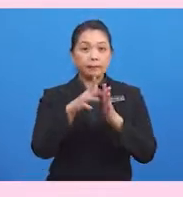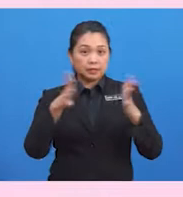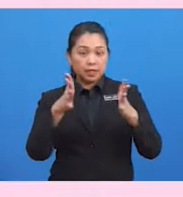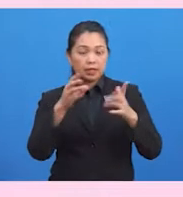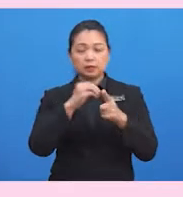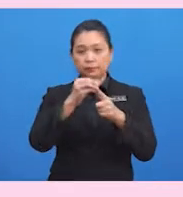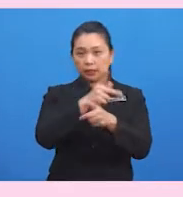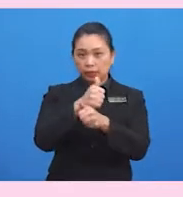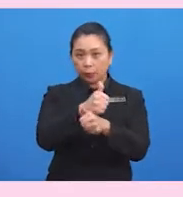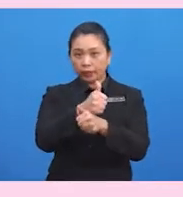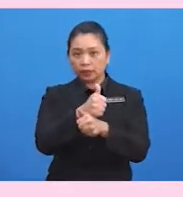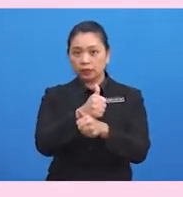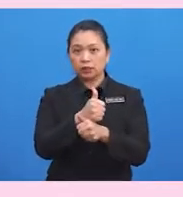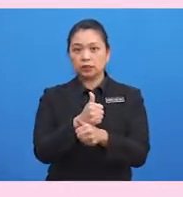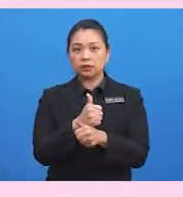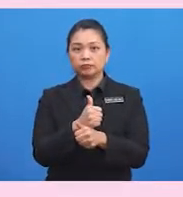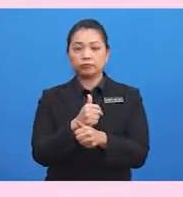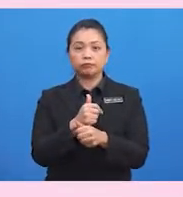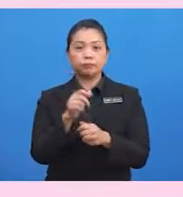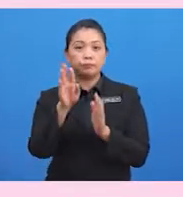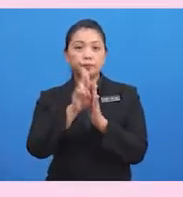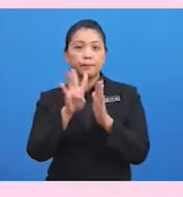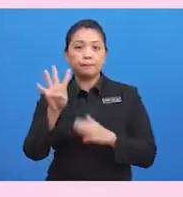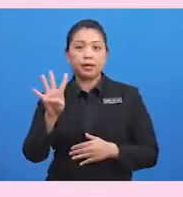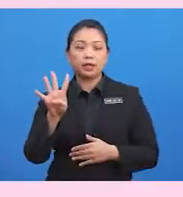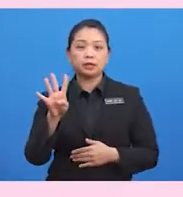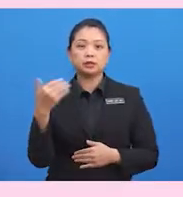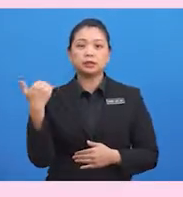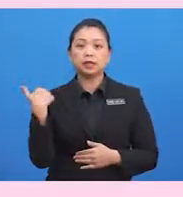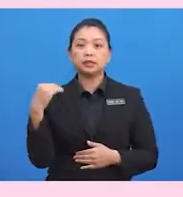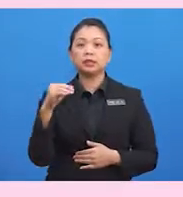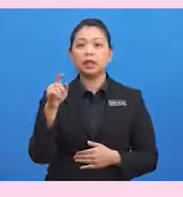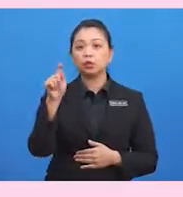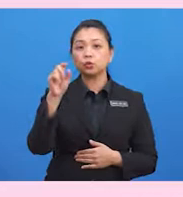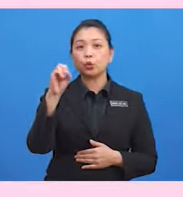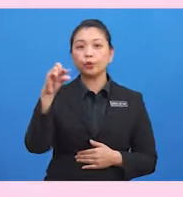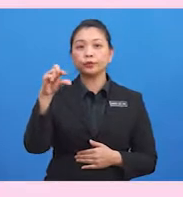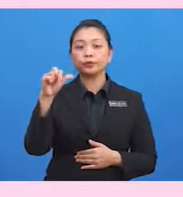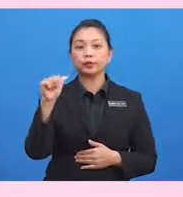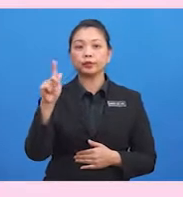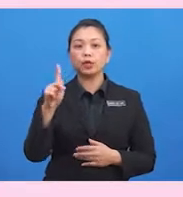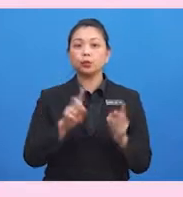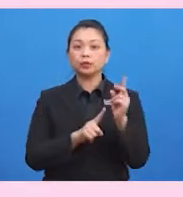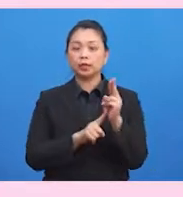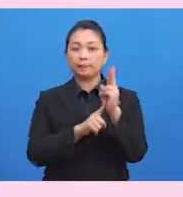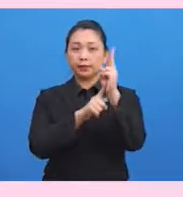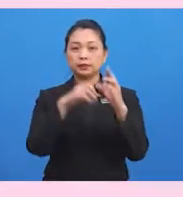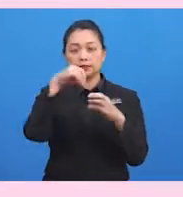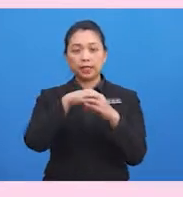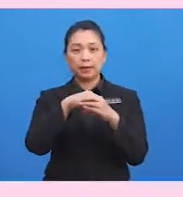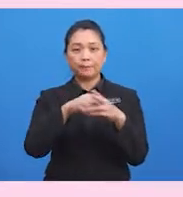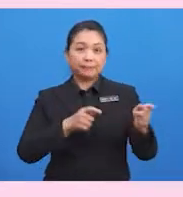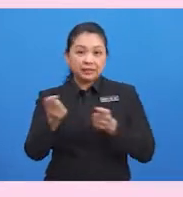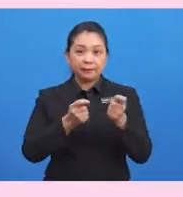merupakan pembesar peringkat pusat dan tonggak utama dalam pencak Biran Kesultanan Melayu Melaka